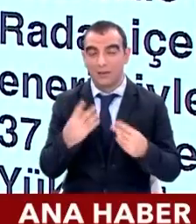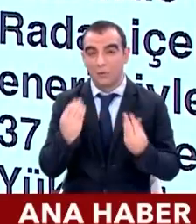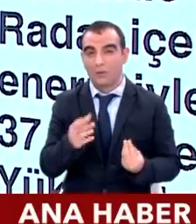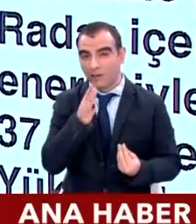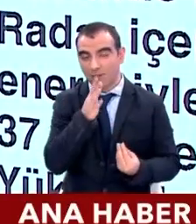çıkabilir